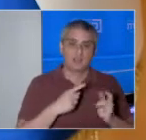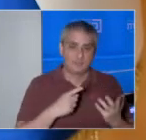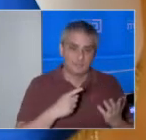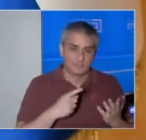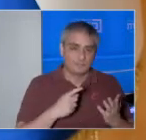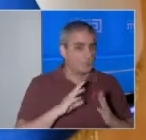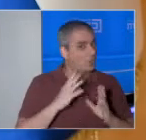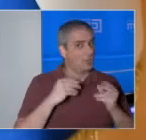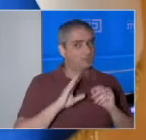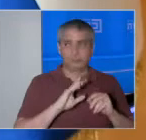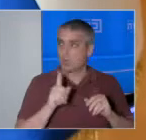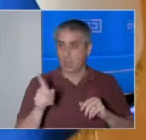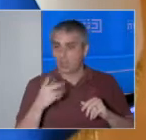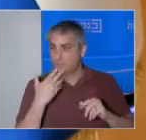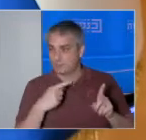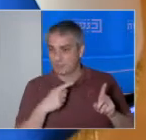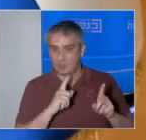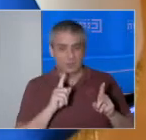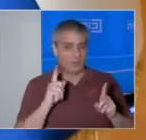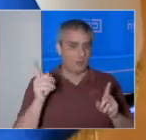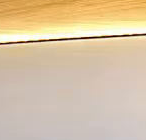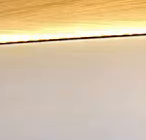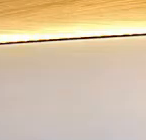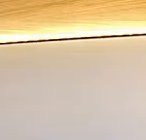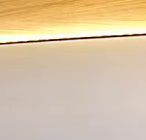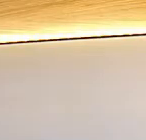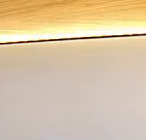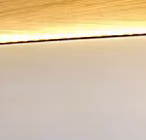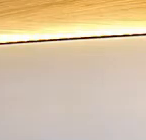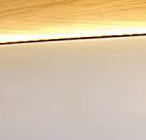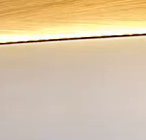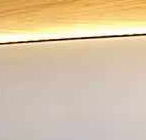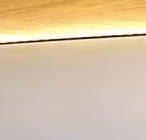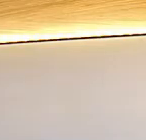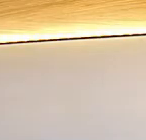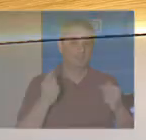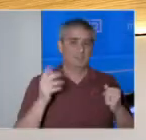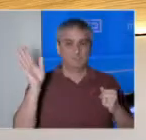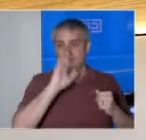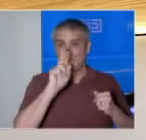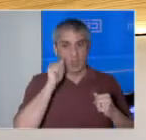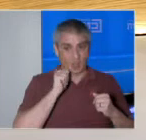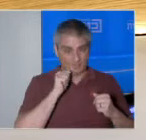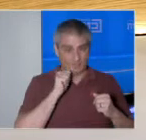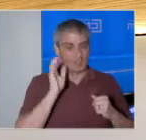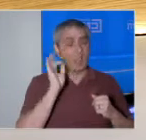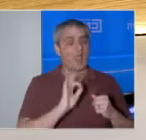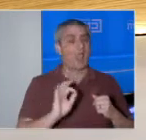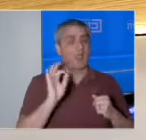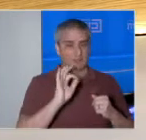אדם. לא נתפשר לא בהרצליה, לא בבני ברק. אז כאמור, כחול לבן,